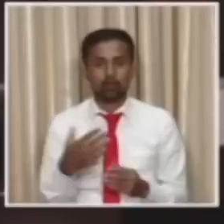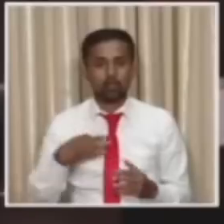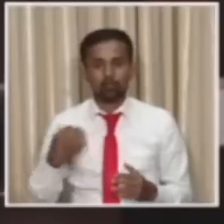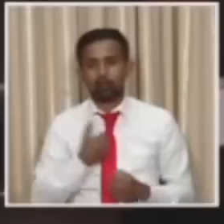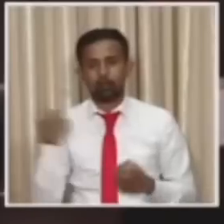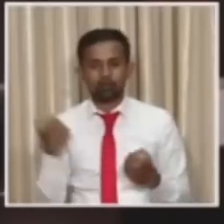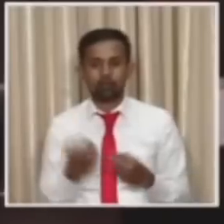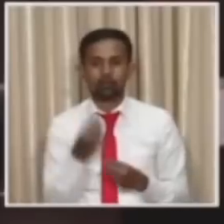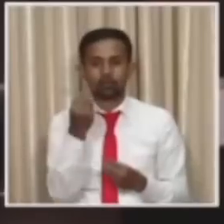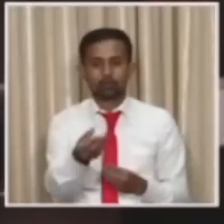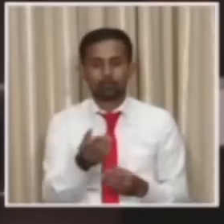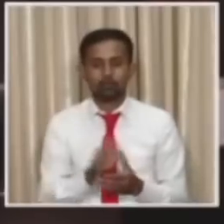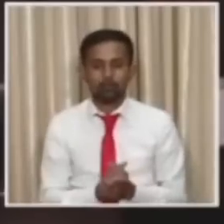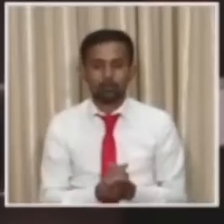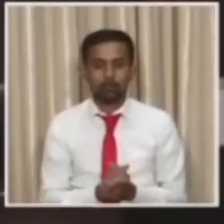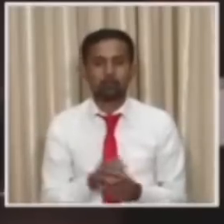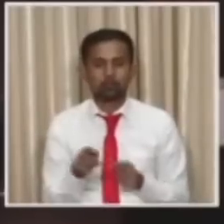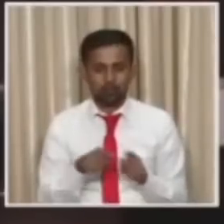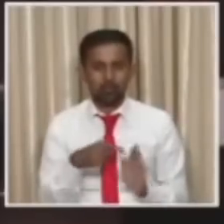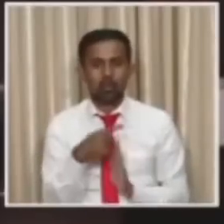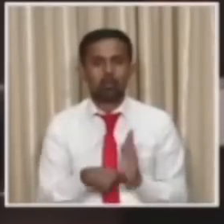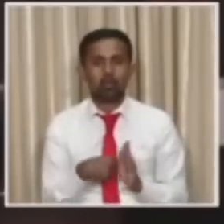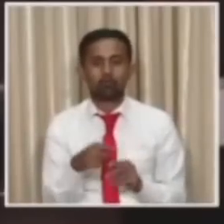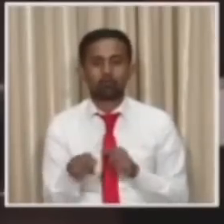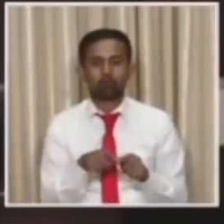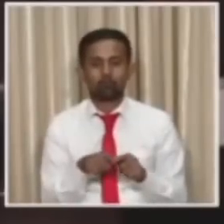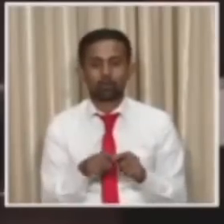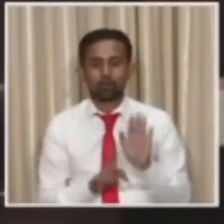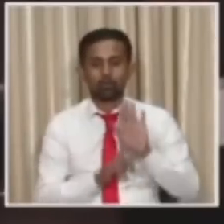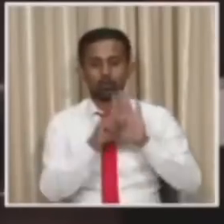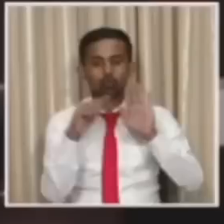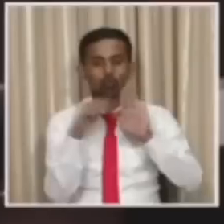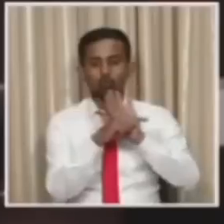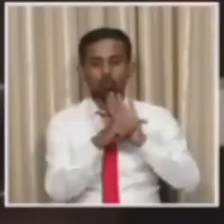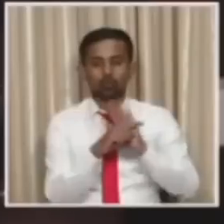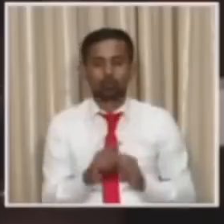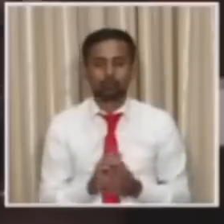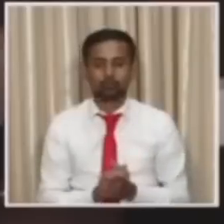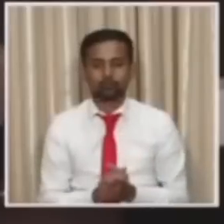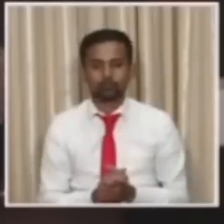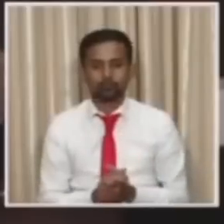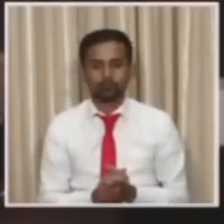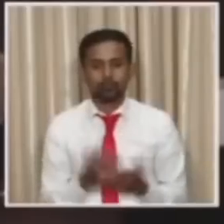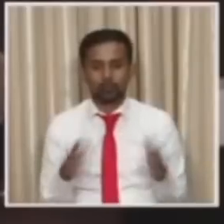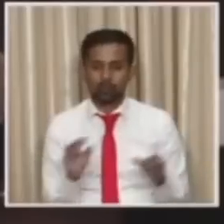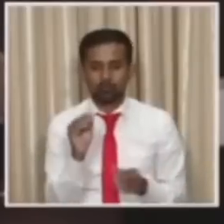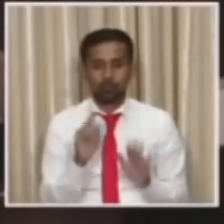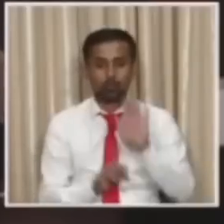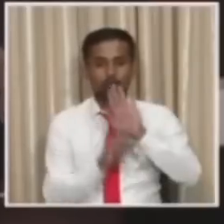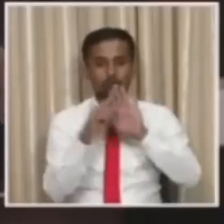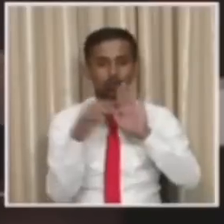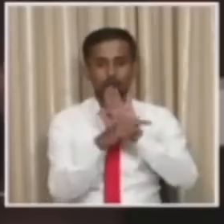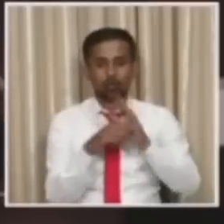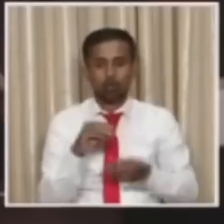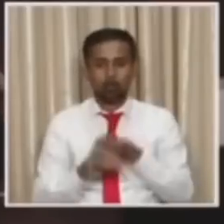කරලා දෙයි. ඉතින් ඒක නිසා මෙන්න මේක තමයි රටේ තත්ත්වය. හැබැයි ඒ වගේම තමයි උතුරු නැගෙනහිර ඉන්න අපි කිව්වොත් එහෙම මතුම අවසන් කරන්න. අවසන් කරන උතුරු නැගෙනහිර